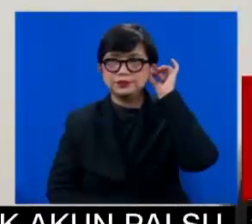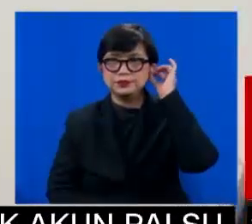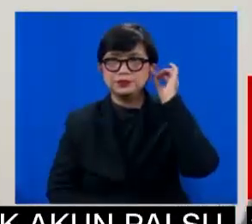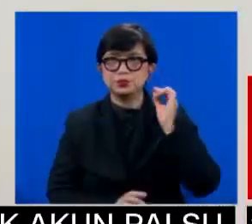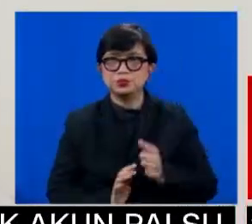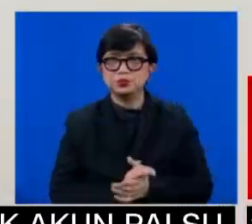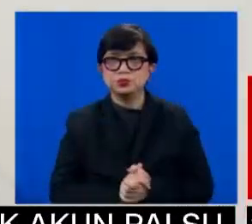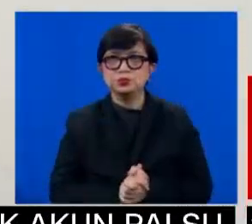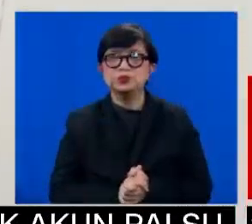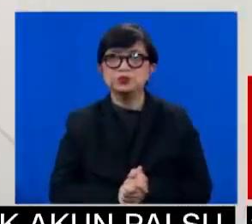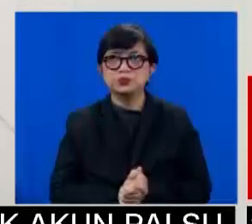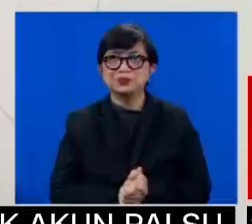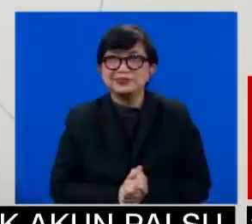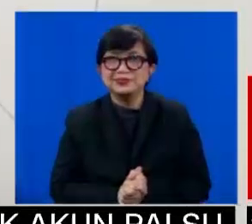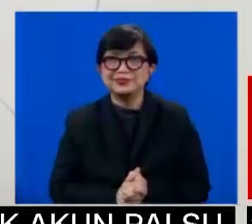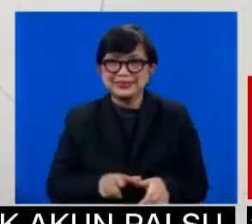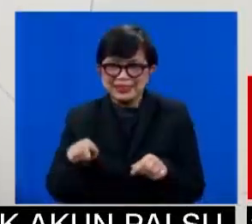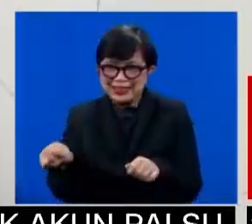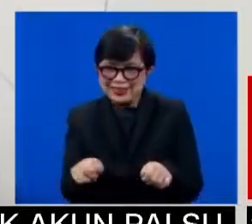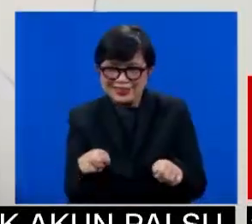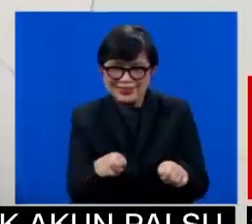taruhin Pak, saya takut salah.